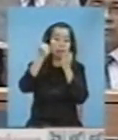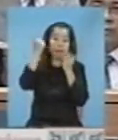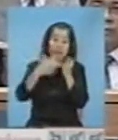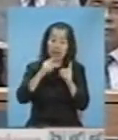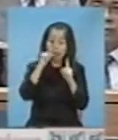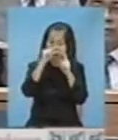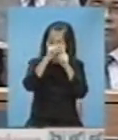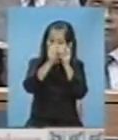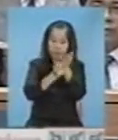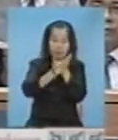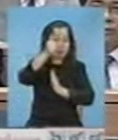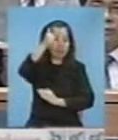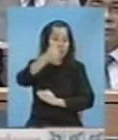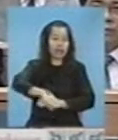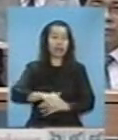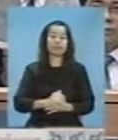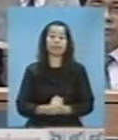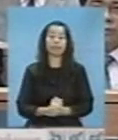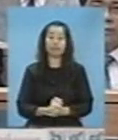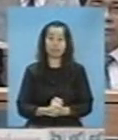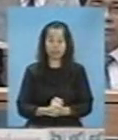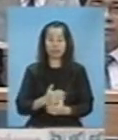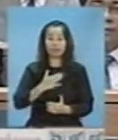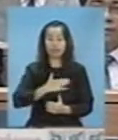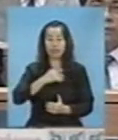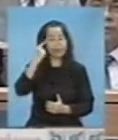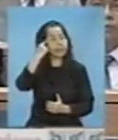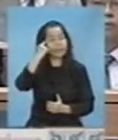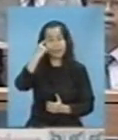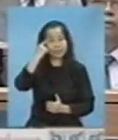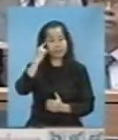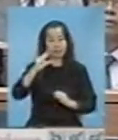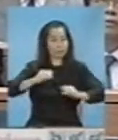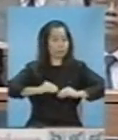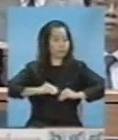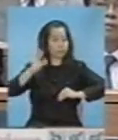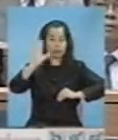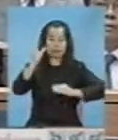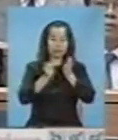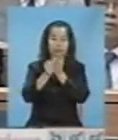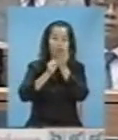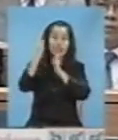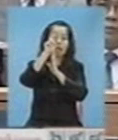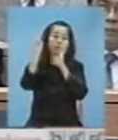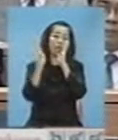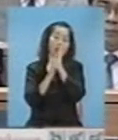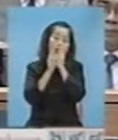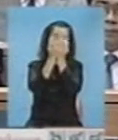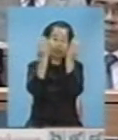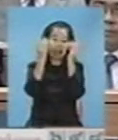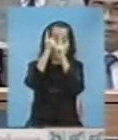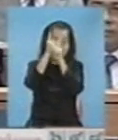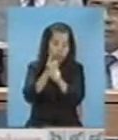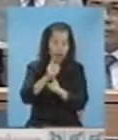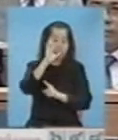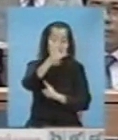ำเดียวเพราะฉะนั้นพวกกระผมจึงไม่เห็นด้วยกับการแก้ไขรัฐธรรมนูญตามแนวท